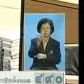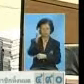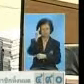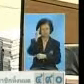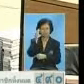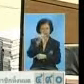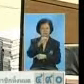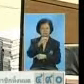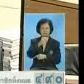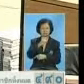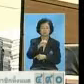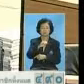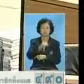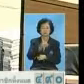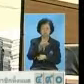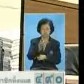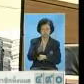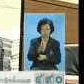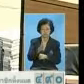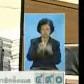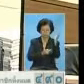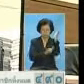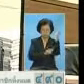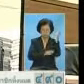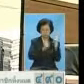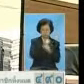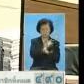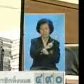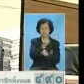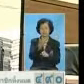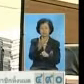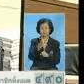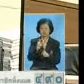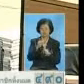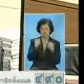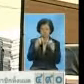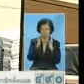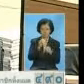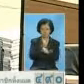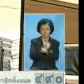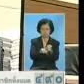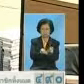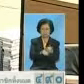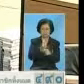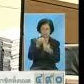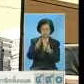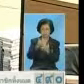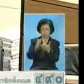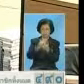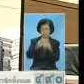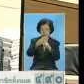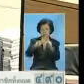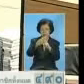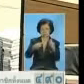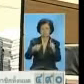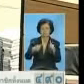ท่านสมาชิกผู้ทรงเกียรติแล้วนะครับว่าเราเองไปกรีดเองไม่ได้ครับต้องมีแรงงานไปช่วยกรีดแล้วเราแบ่งกับเขาคนละครึ่ง